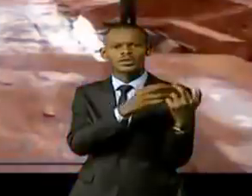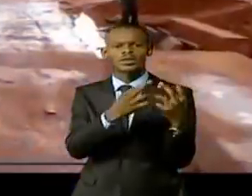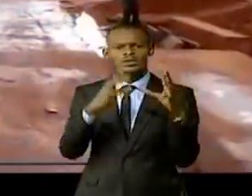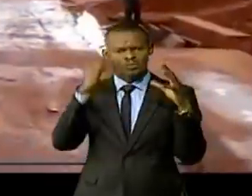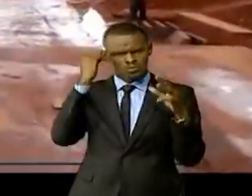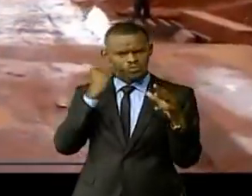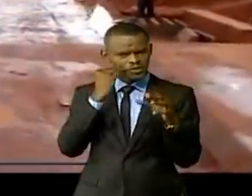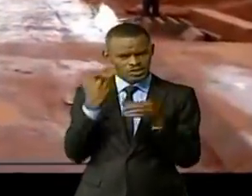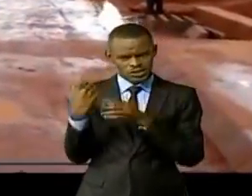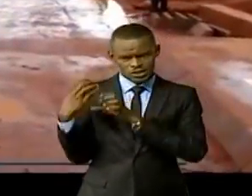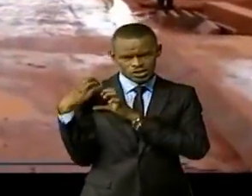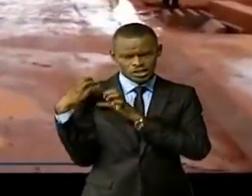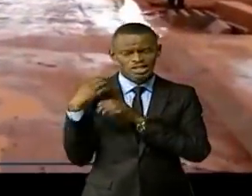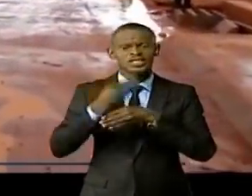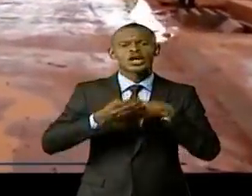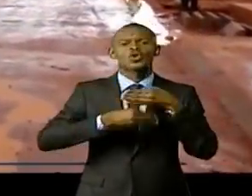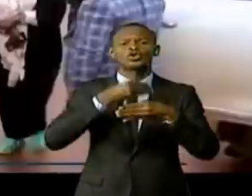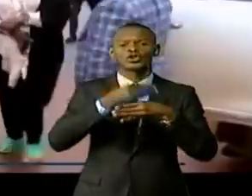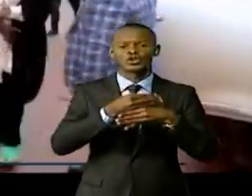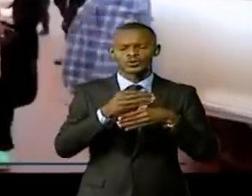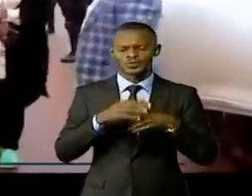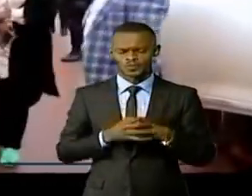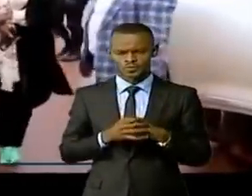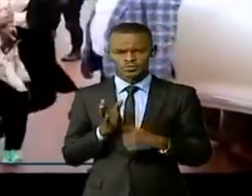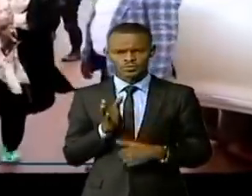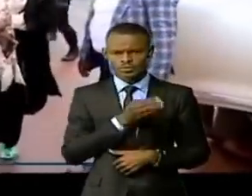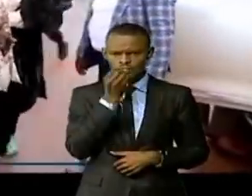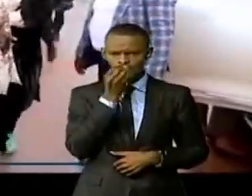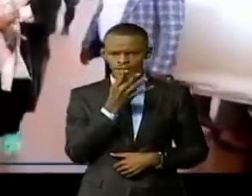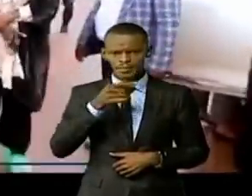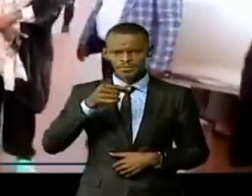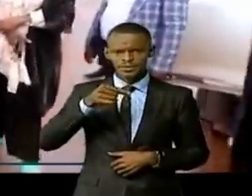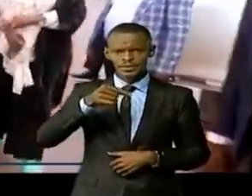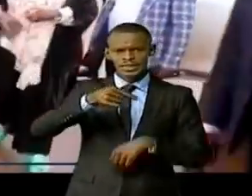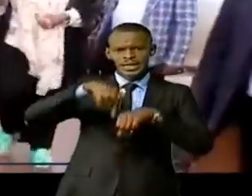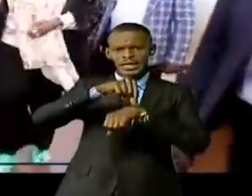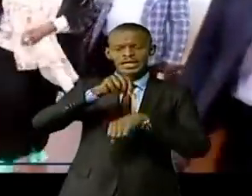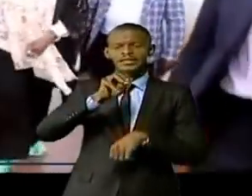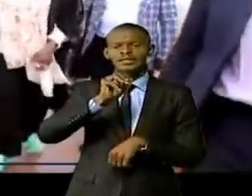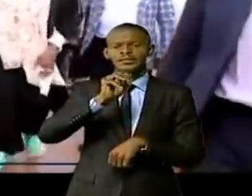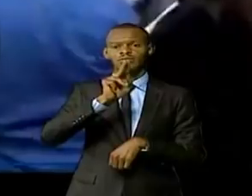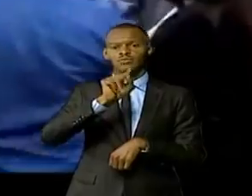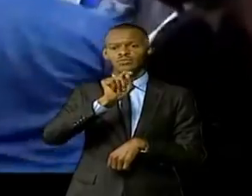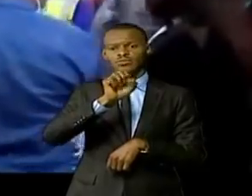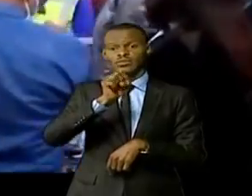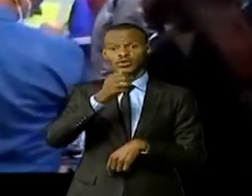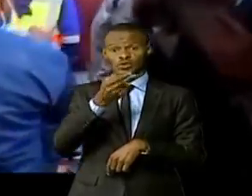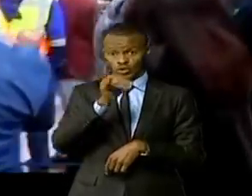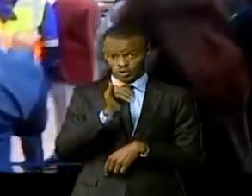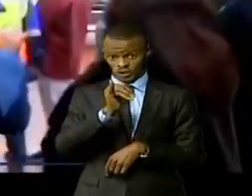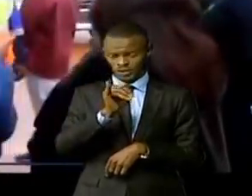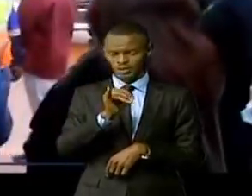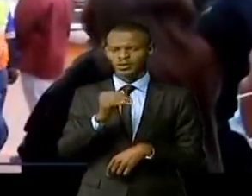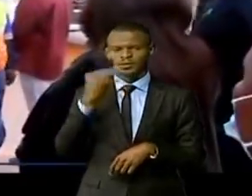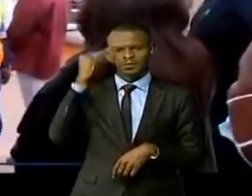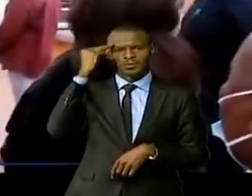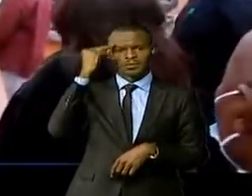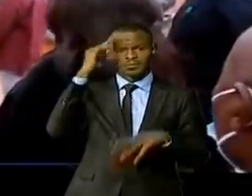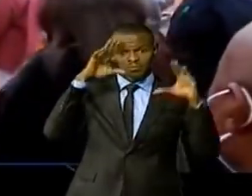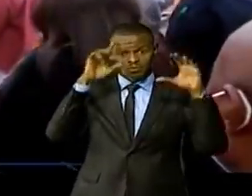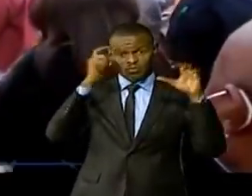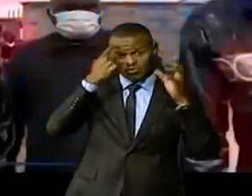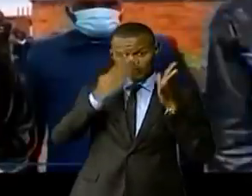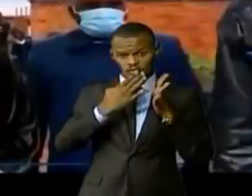Par l'avenue Manika au quartier Mutoshi, qu'a démarré la visite d'inspection des chantiers. Ici, Fifi Masuka Saini a suivi